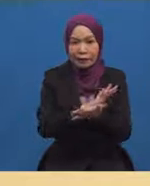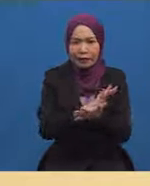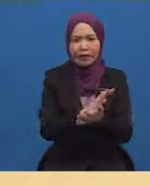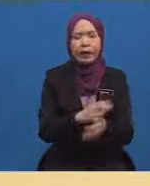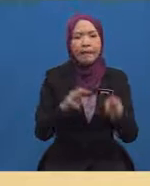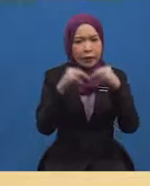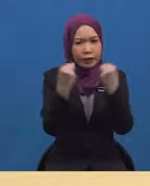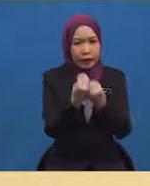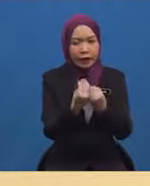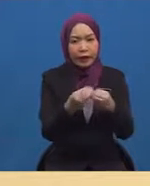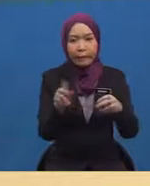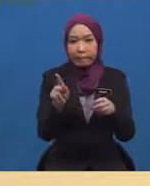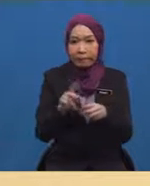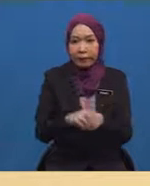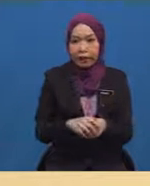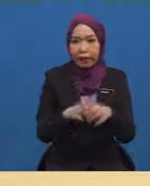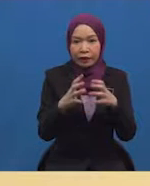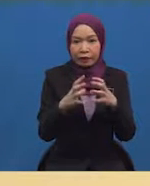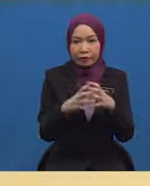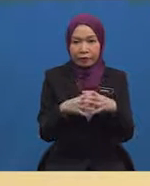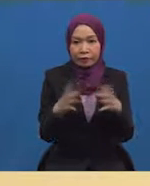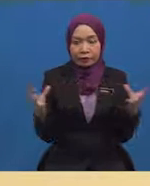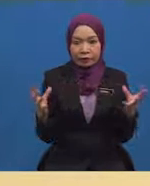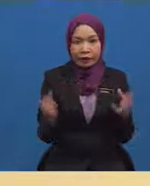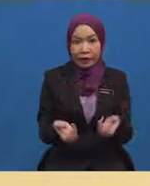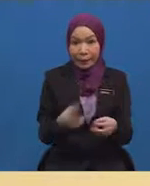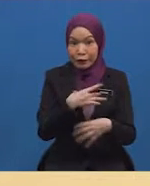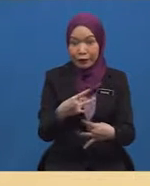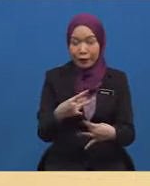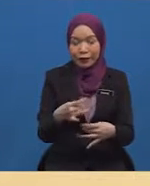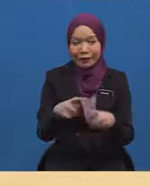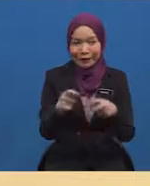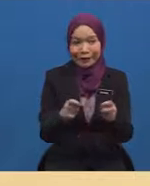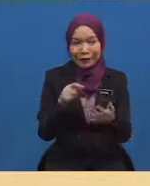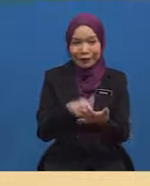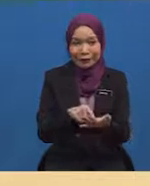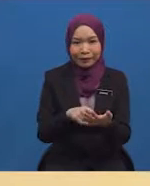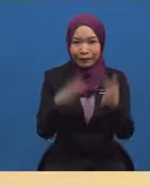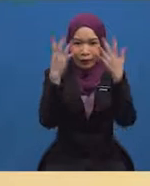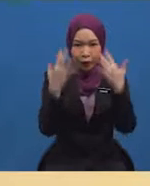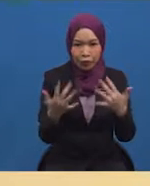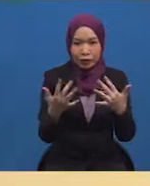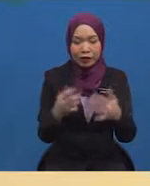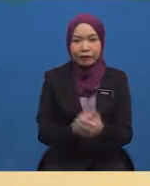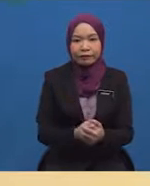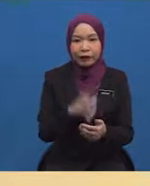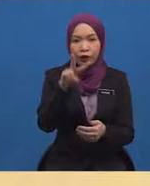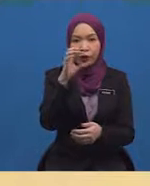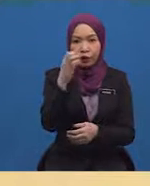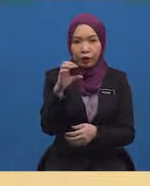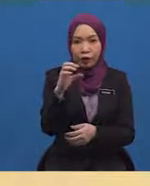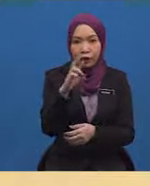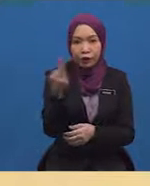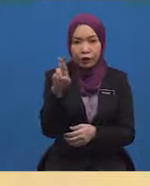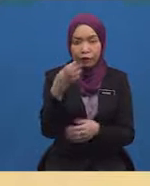Suhu sebanyak 27 darjah Celsius dan jumlah hujan antara 2,000 hingga 3,000 mm